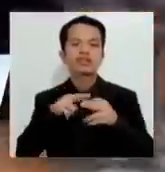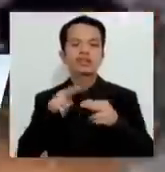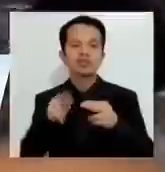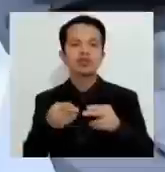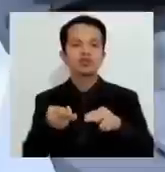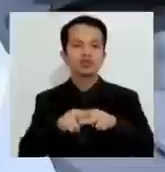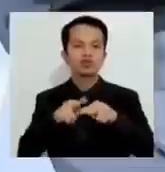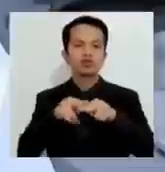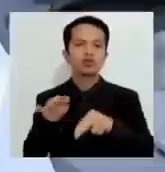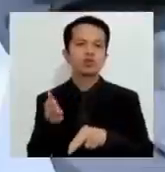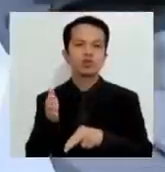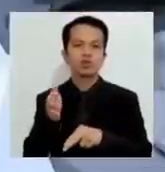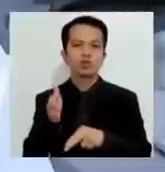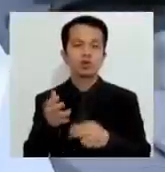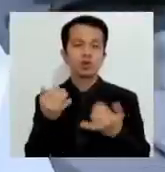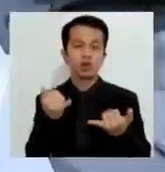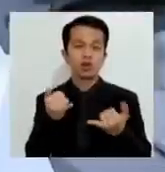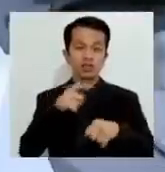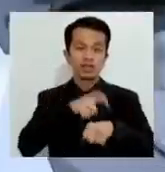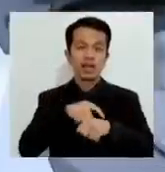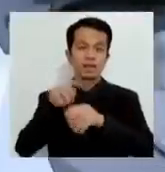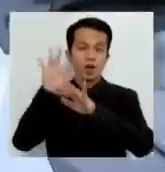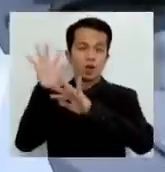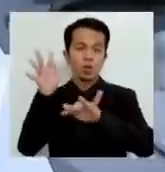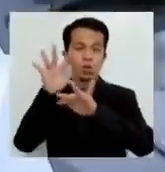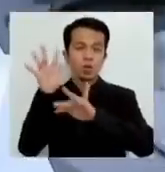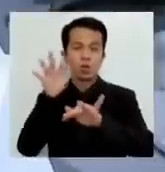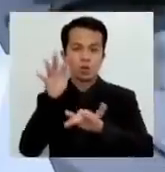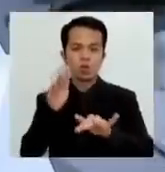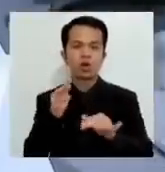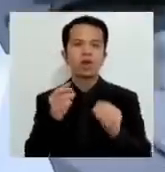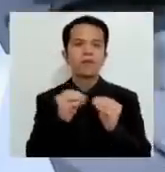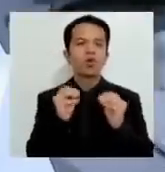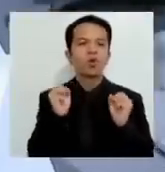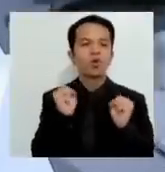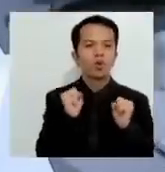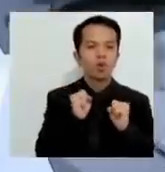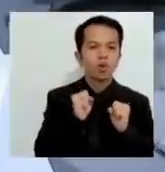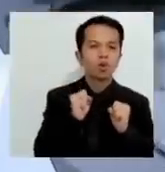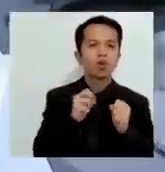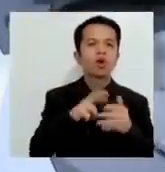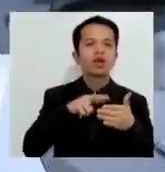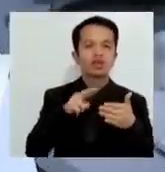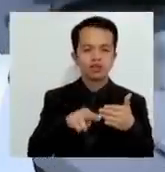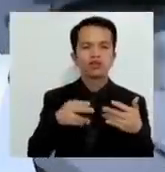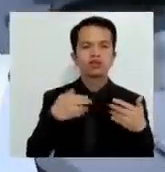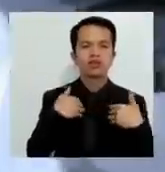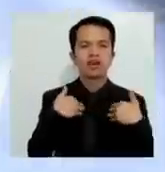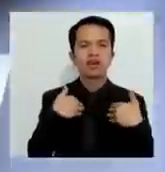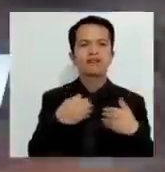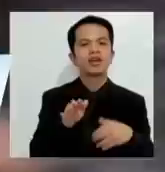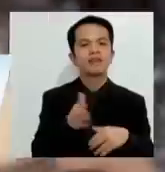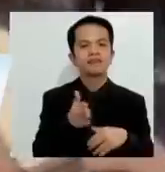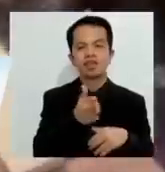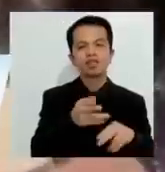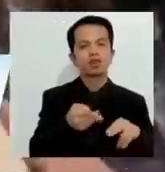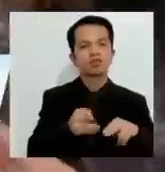talagang malawakan yung pagkakaroon ng upwelling sa ating mga